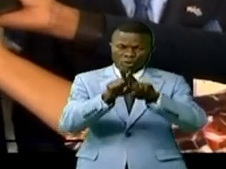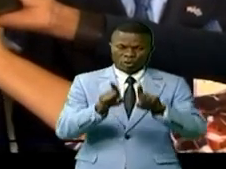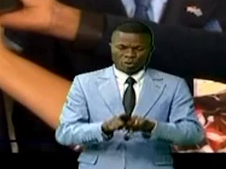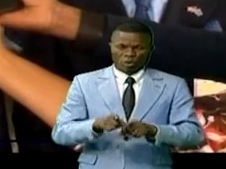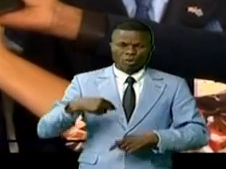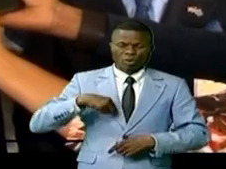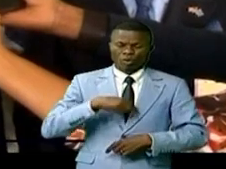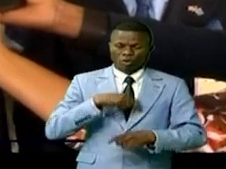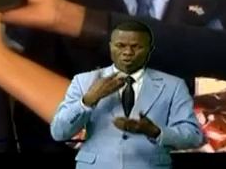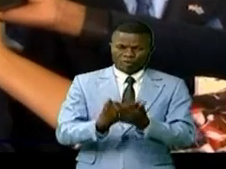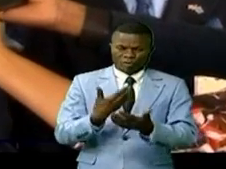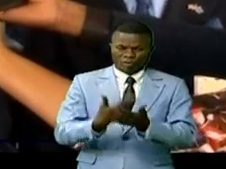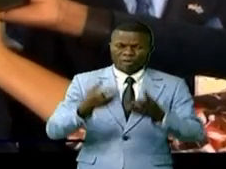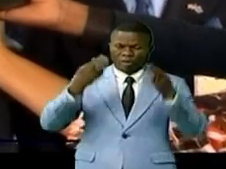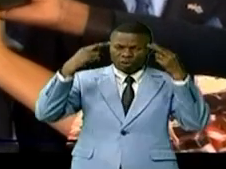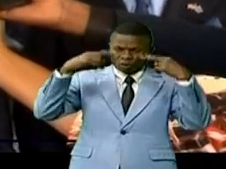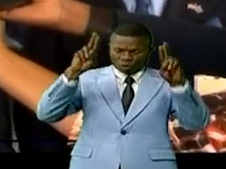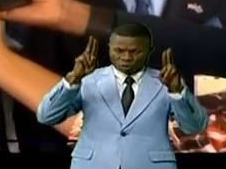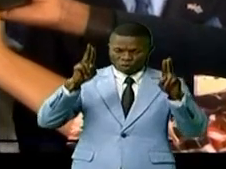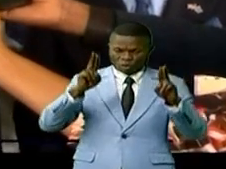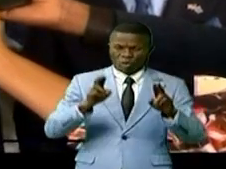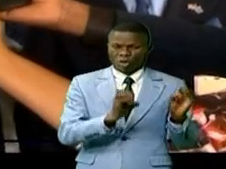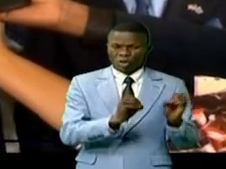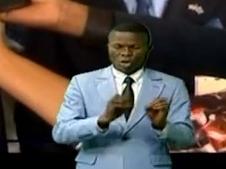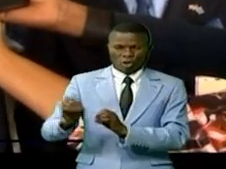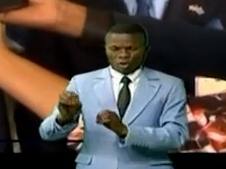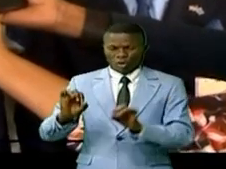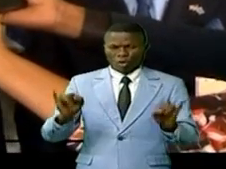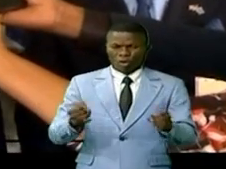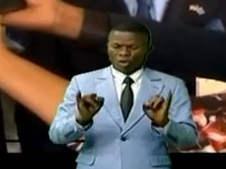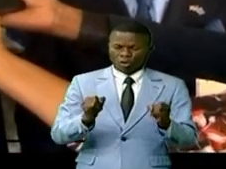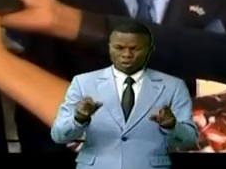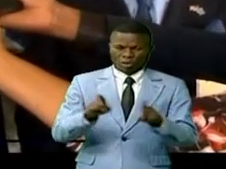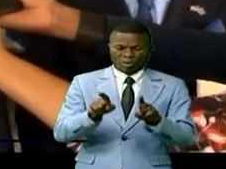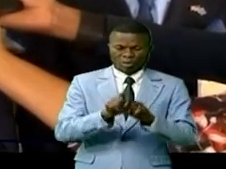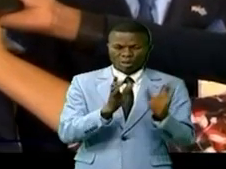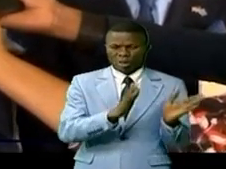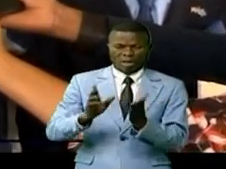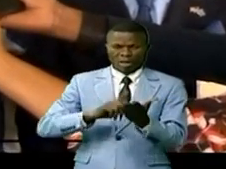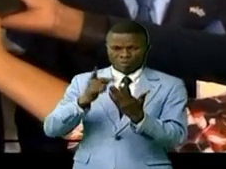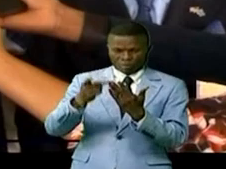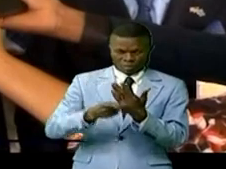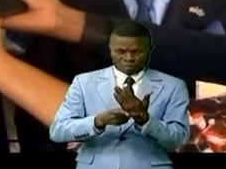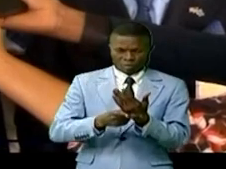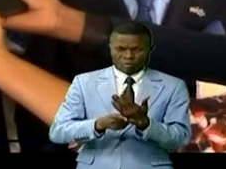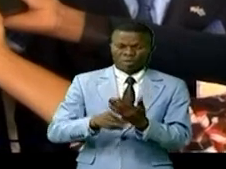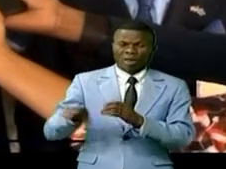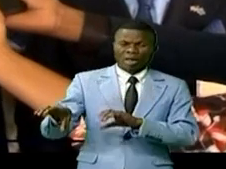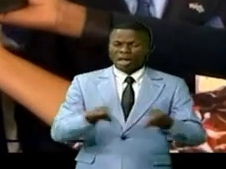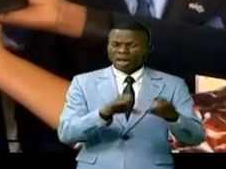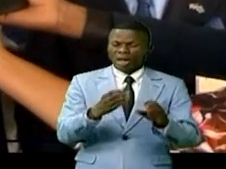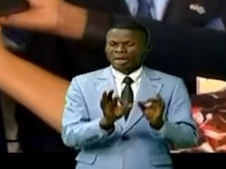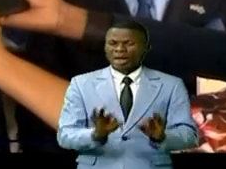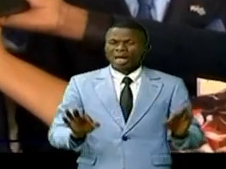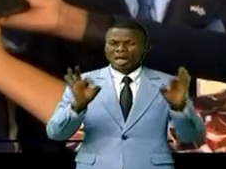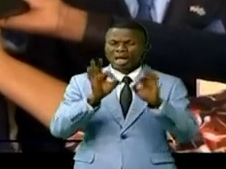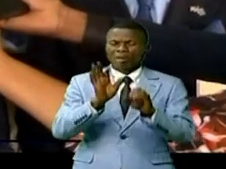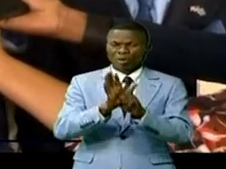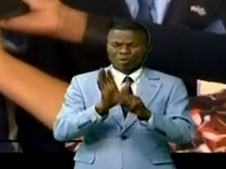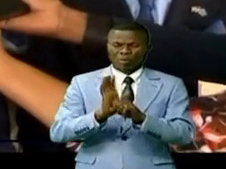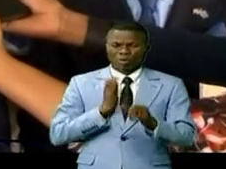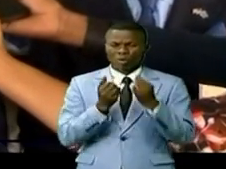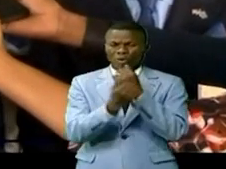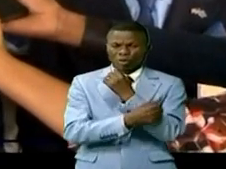puissions rapidement organiser ce jeu comme il a été prévu. C'est un événement important pour la RDC et c'est pour nous